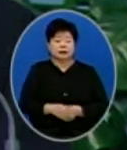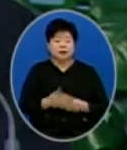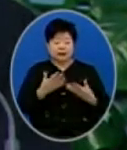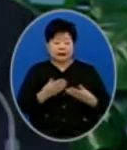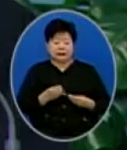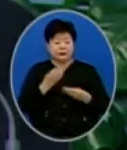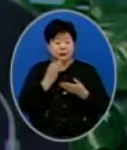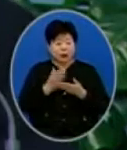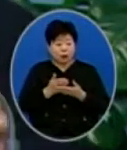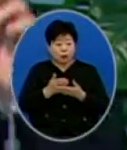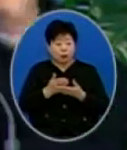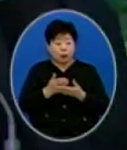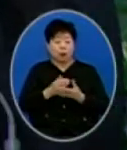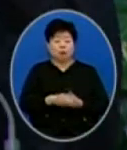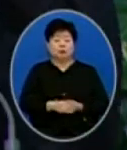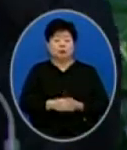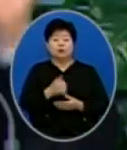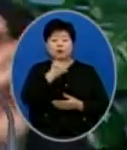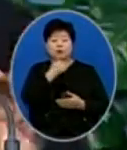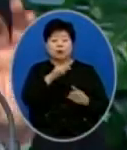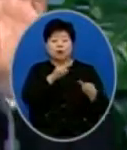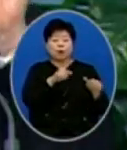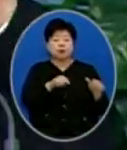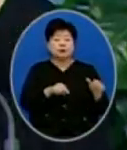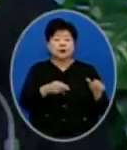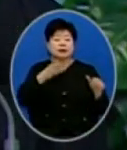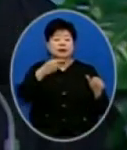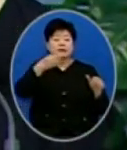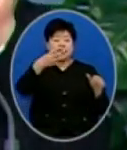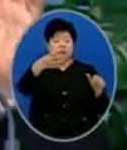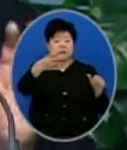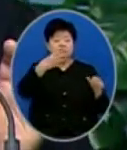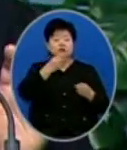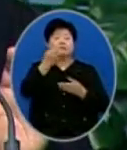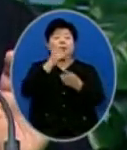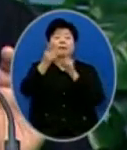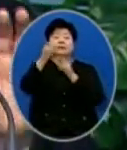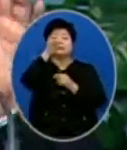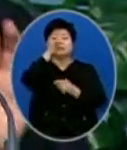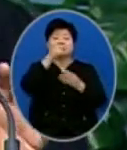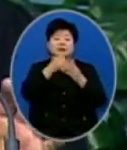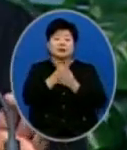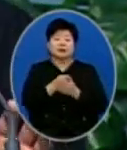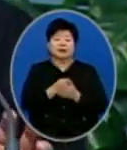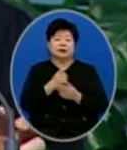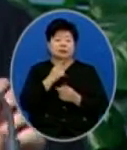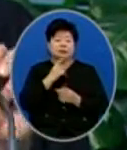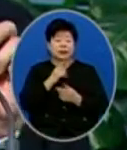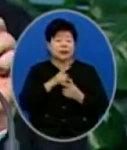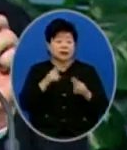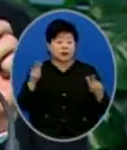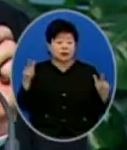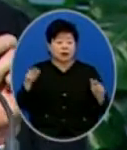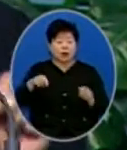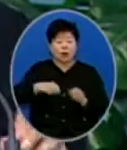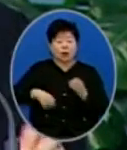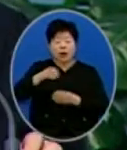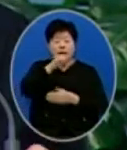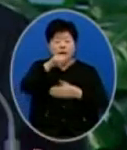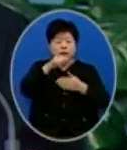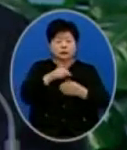절대로 낙심하지 않을 것은 로마서 5장 3절로 4절에 주시는 축복의 말씀이 있기 때문입니다 다만 이뿐 아니라 우리가